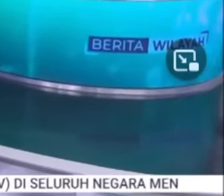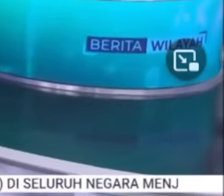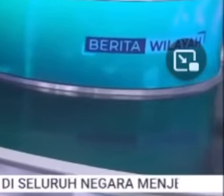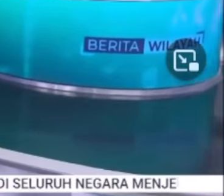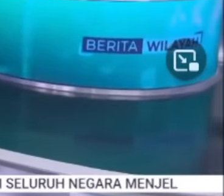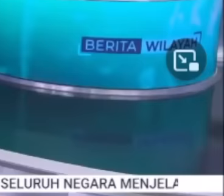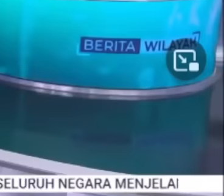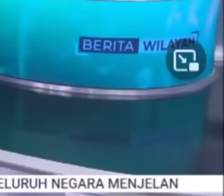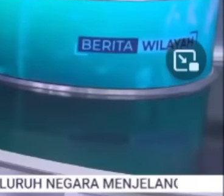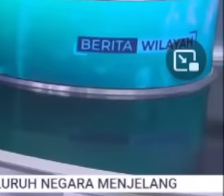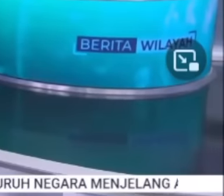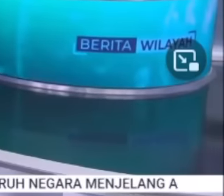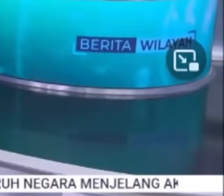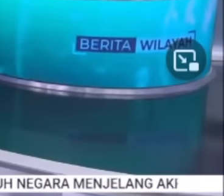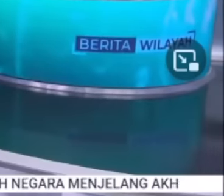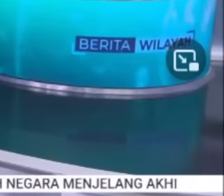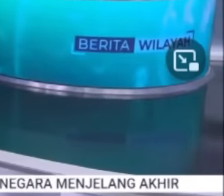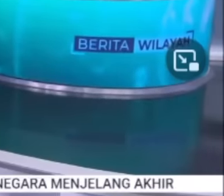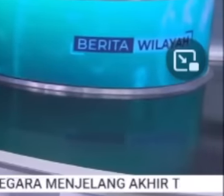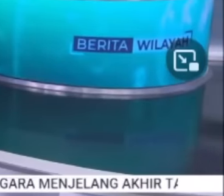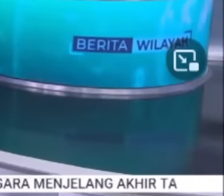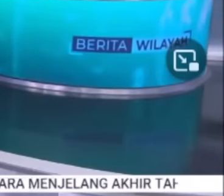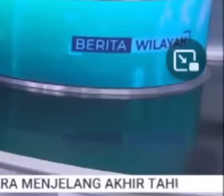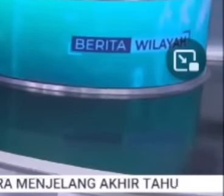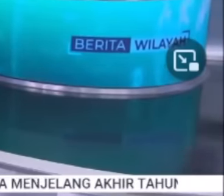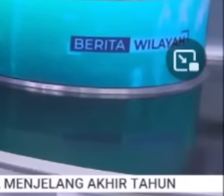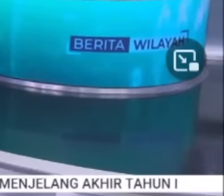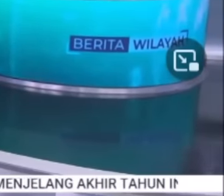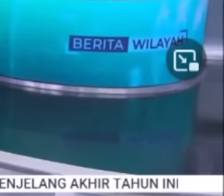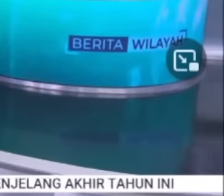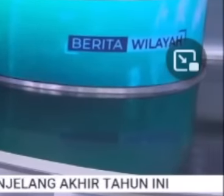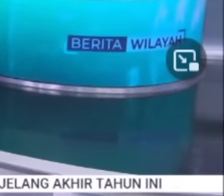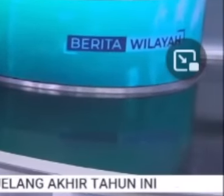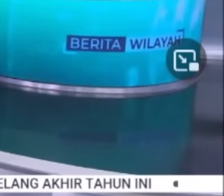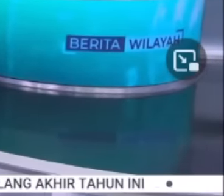akan bersama dengan Sabah, Sarawak dan Pulau Pinang.